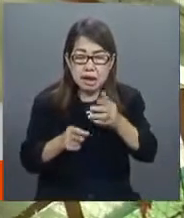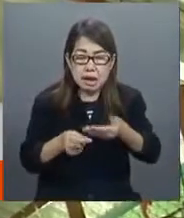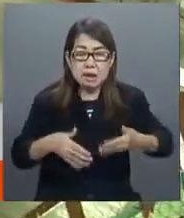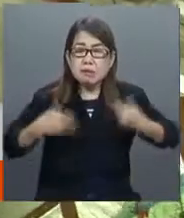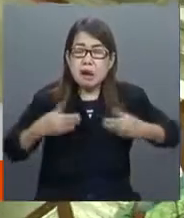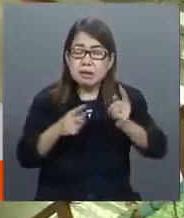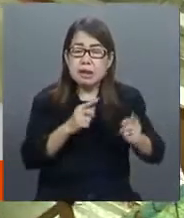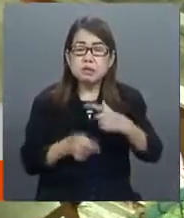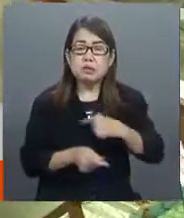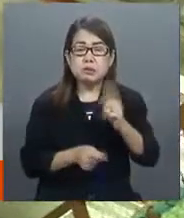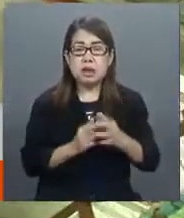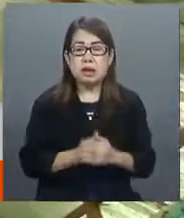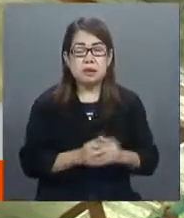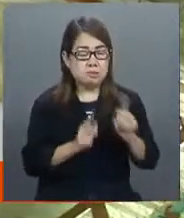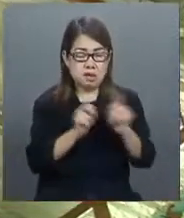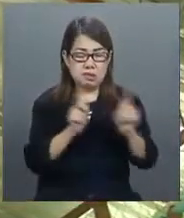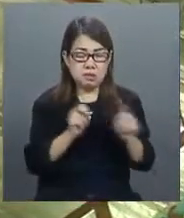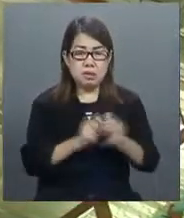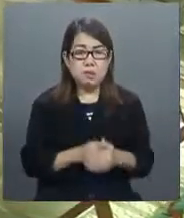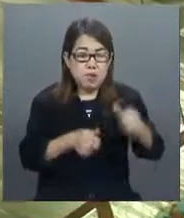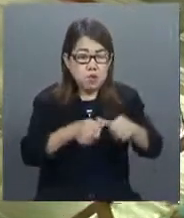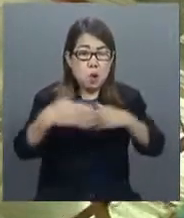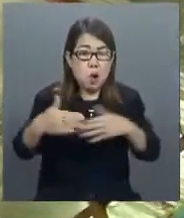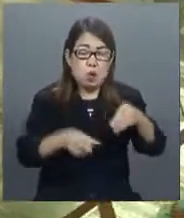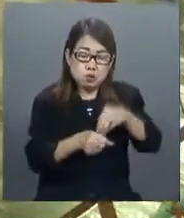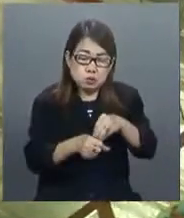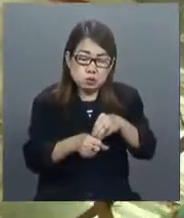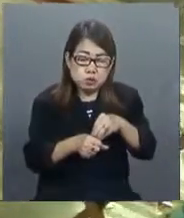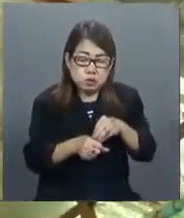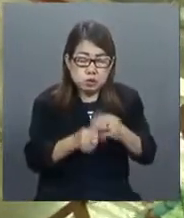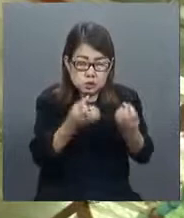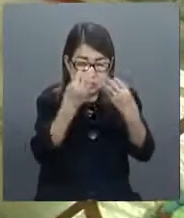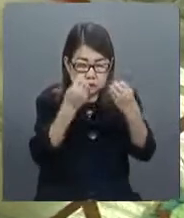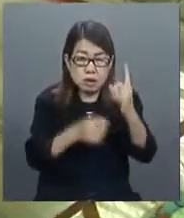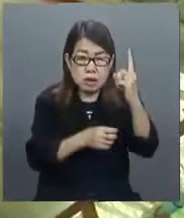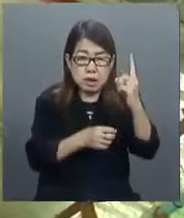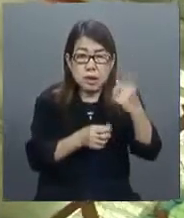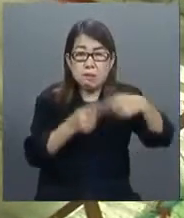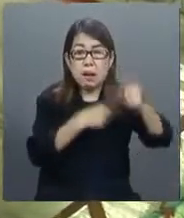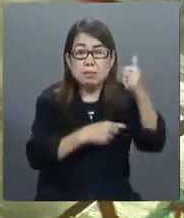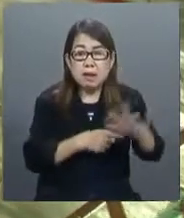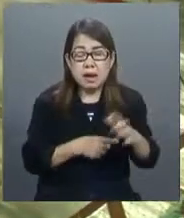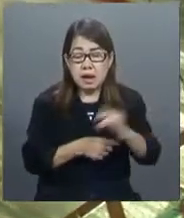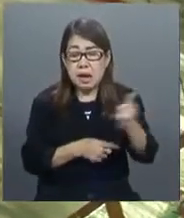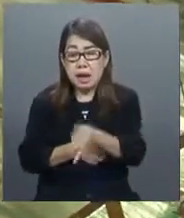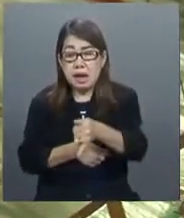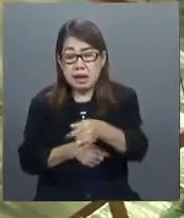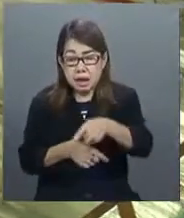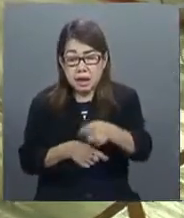มันอึดอัดครับเพราะไปไหนก็ไม่ได้ครับต้องเรียนอย่างเดียวครับแต่ข้างล่างเดินไปไหน